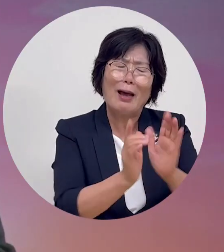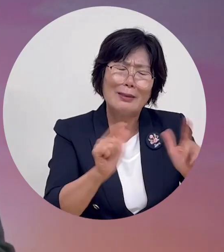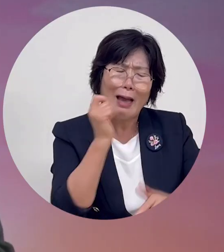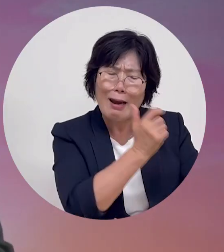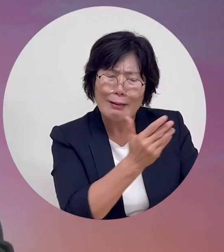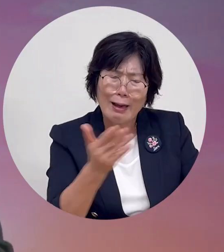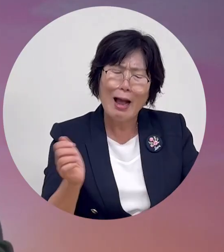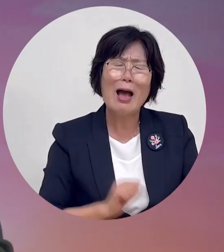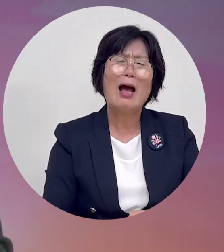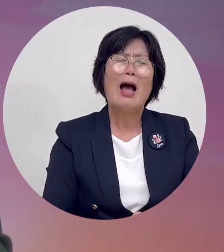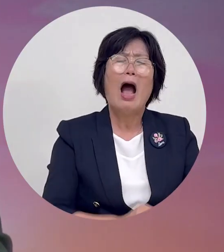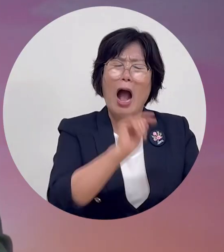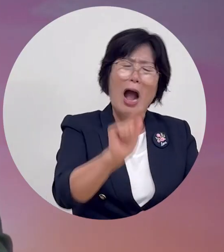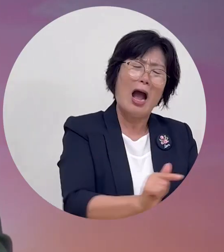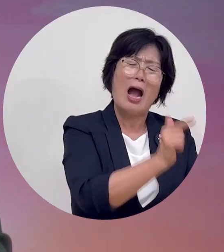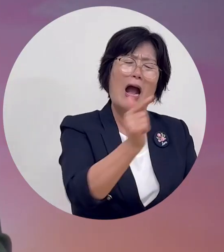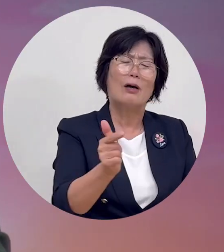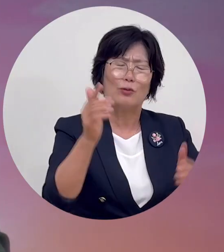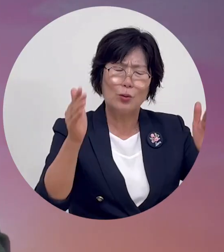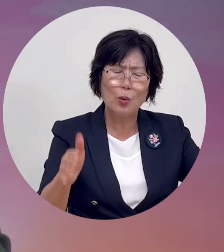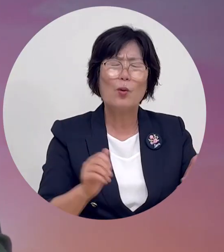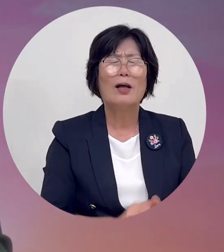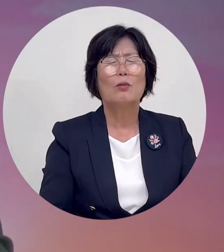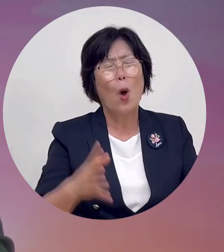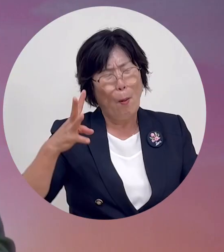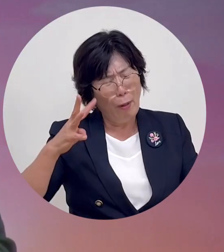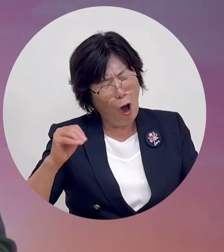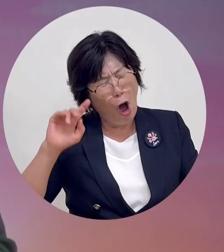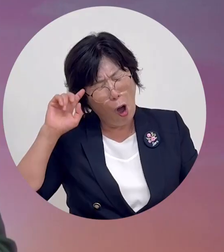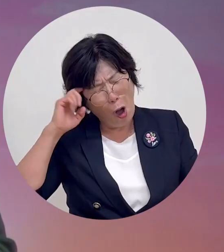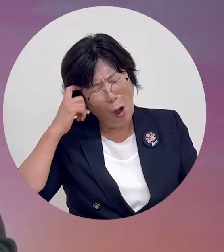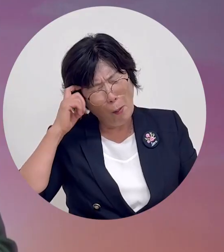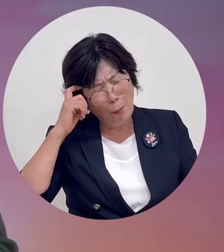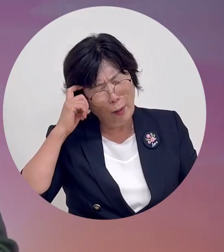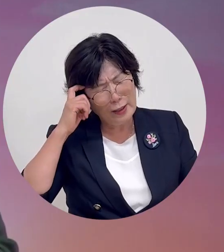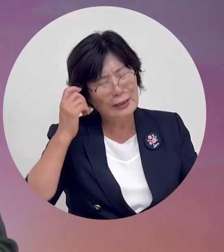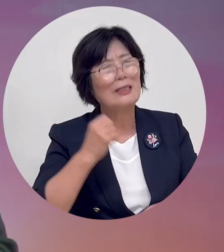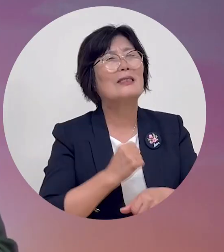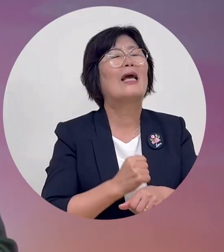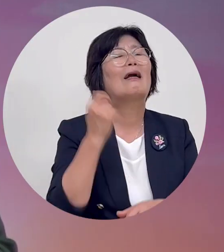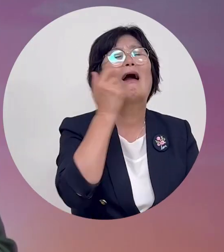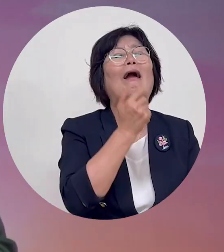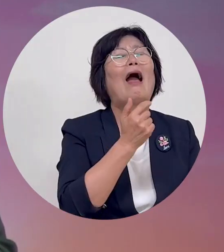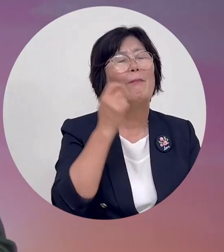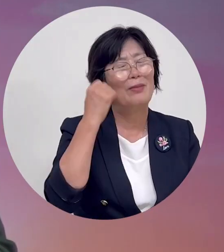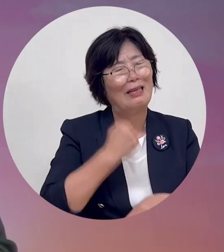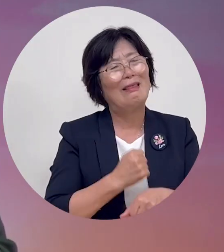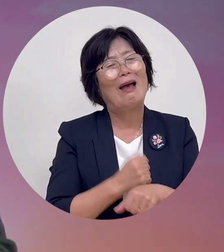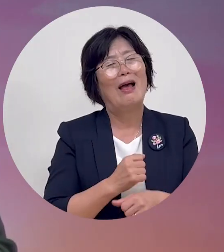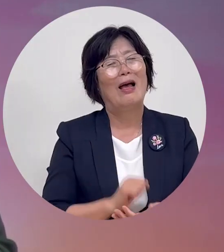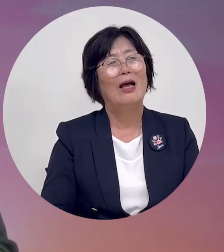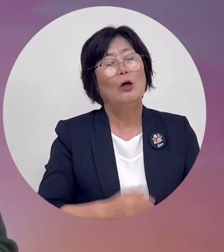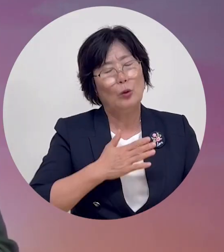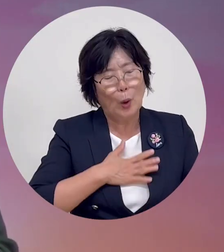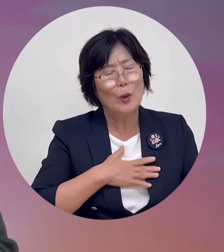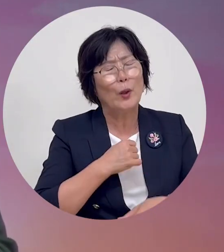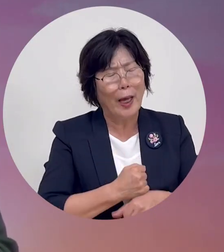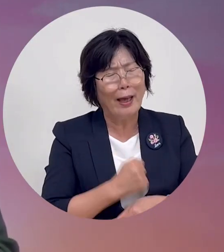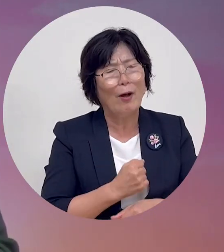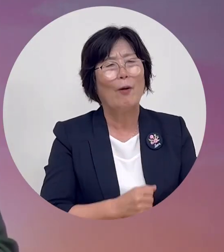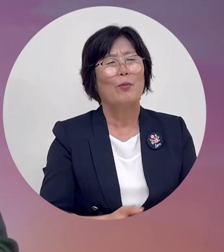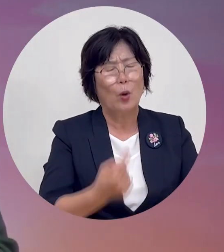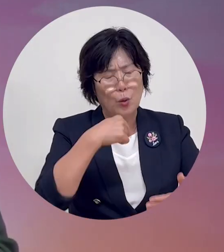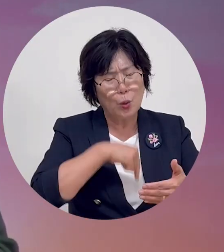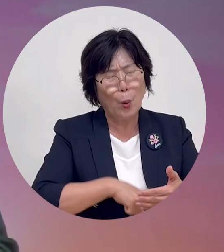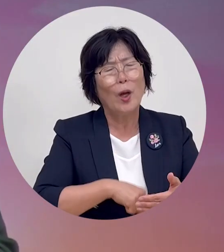생각을 하루에도 몇 번씩을 제가 할까요, 안 할까요? 저는 합니다. 이거 속이 있는